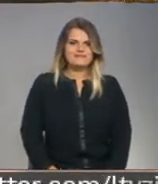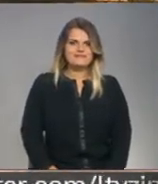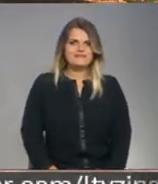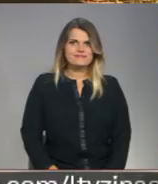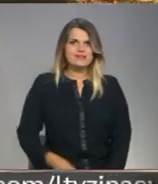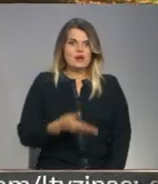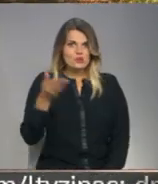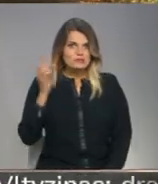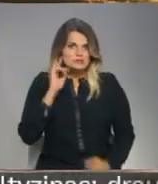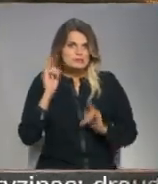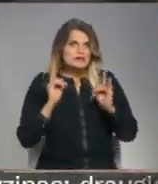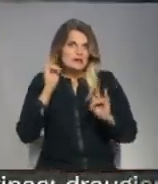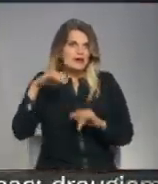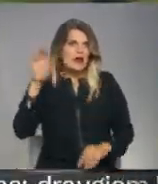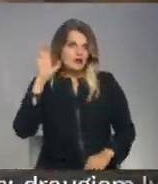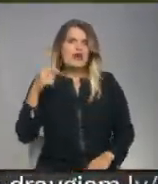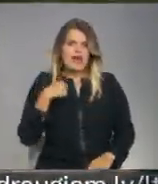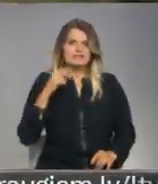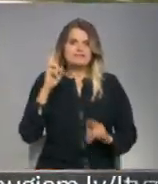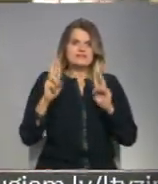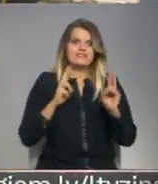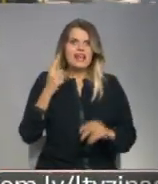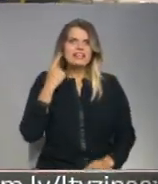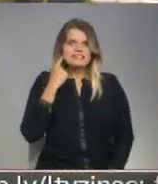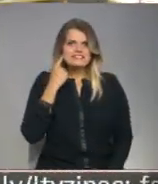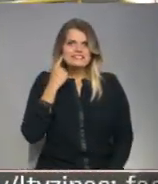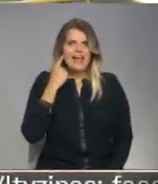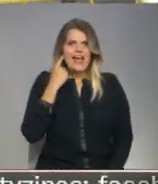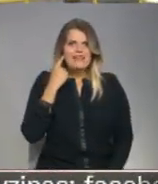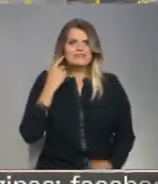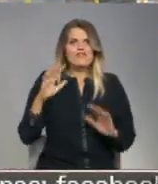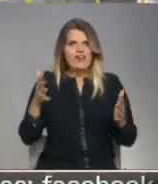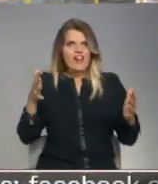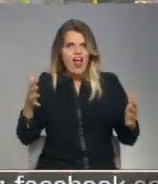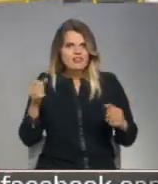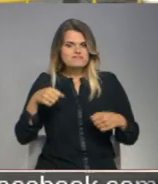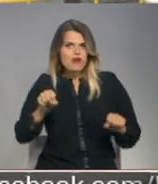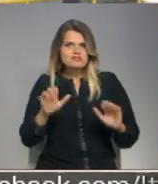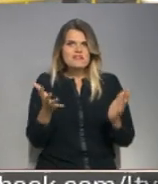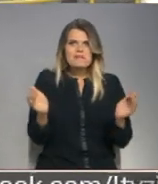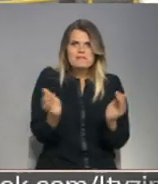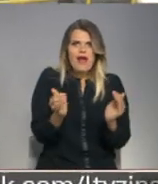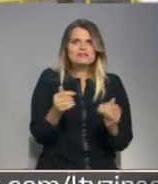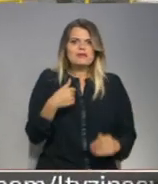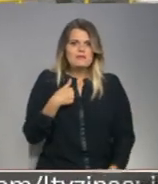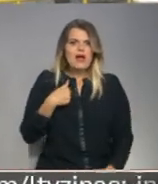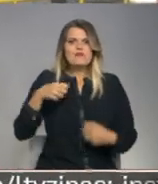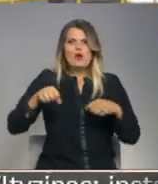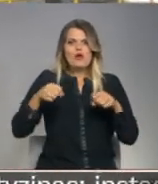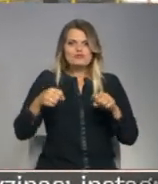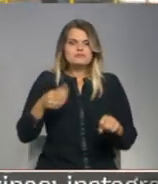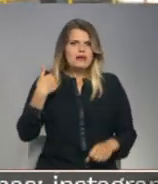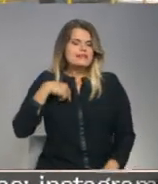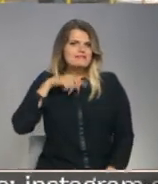Jūs jau pēc skaņas, ja, klausieties? Jā, es pēc skaņas dzirdu, jā, kāds viņš ir, vai liels, vai mazs, vai tāds. Man jau motocikli,